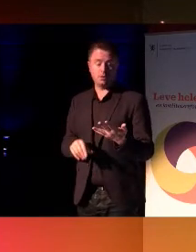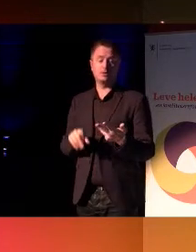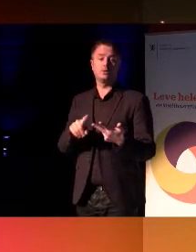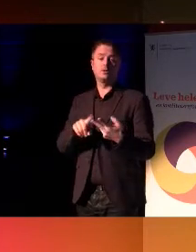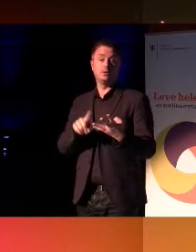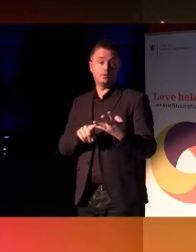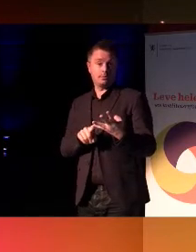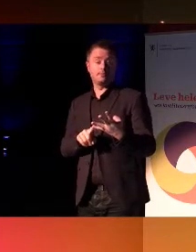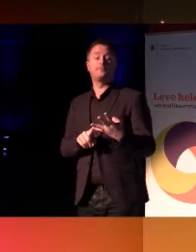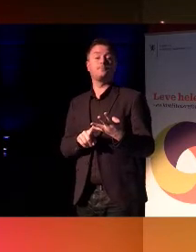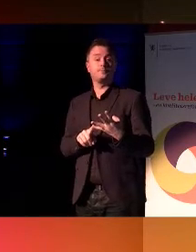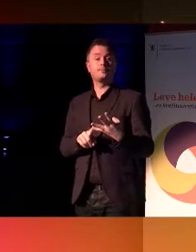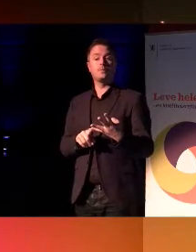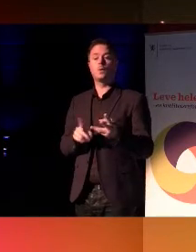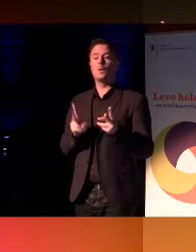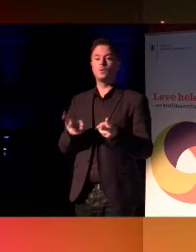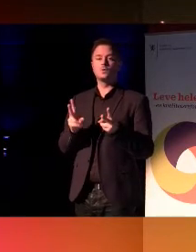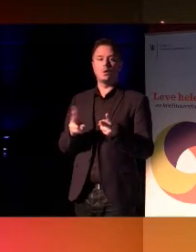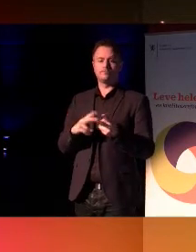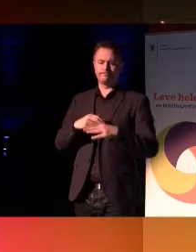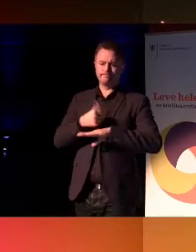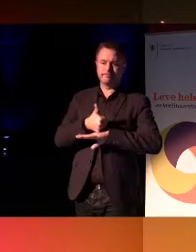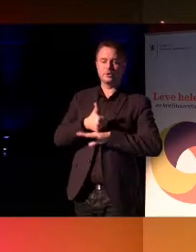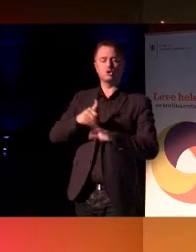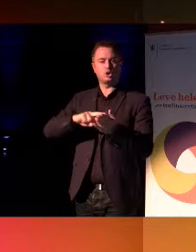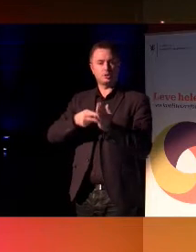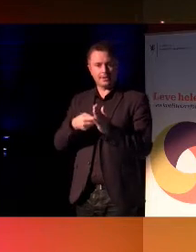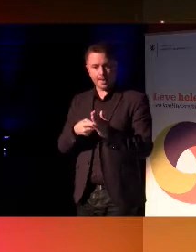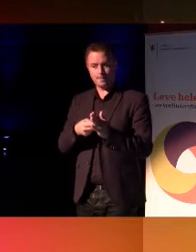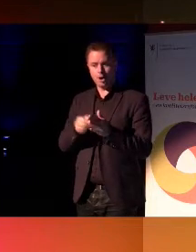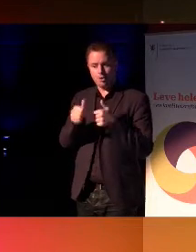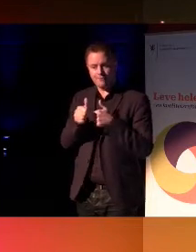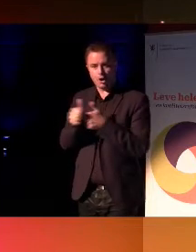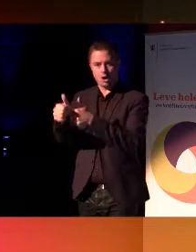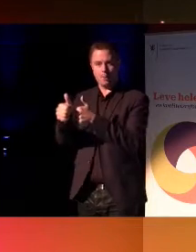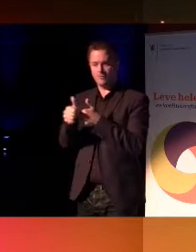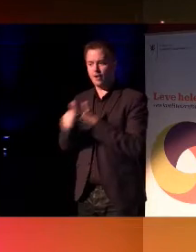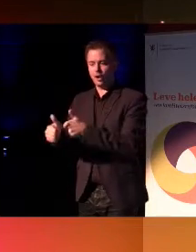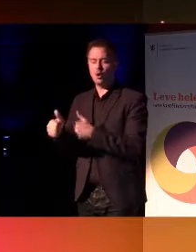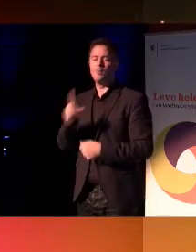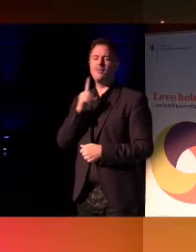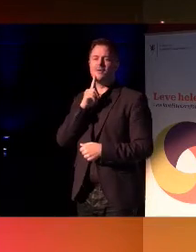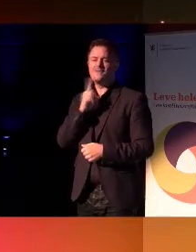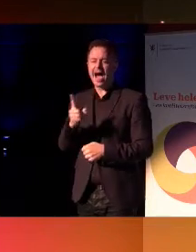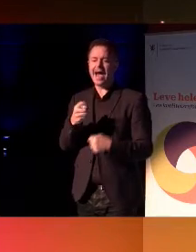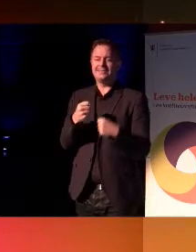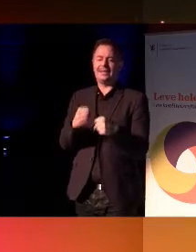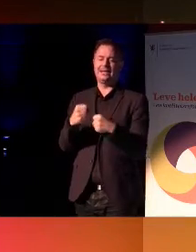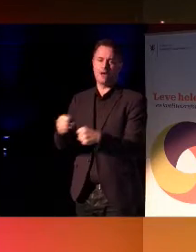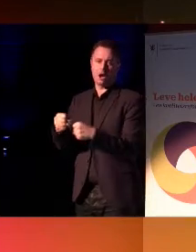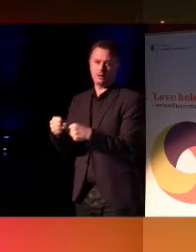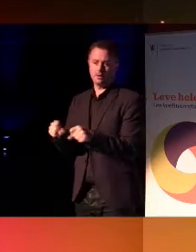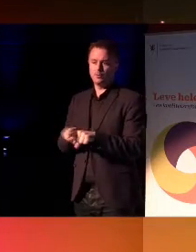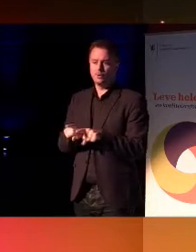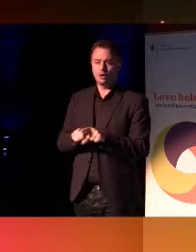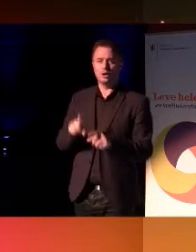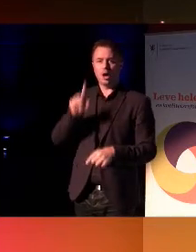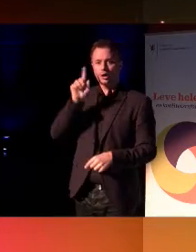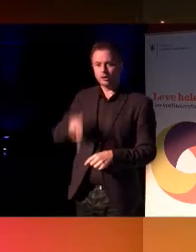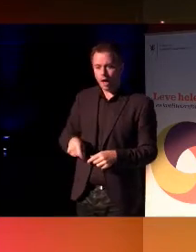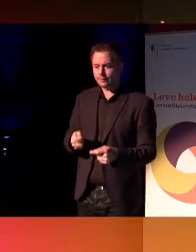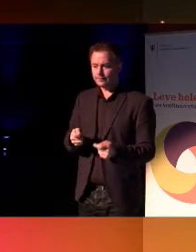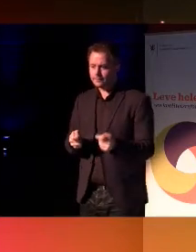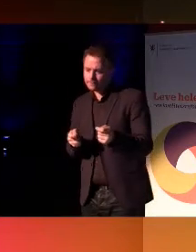det altså et system som følger opp hvert enkelt tiltak, slik man får evaluert det, korrigert kursen,